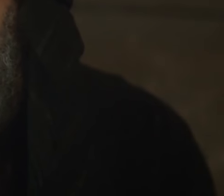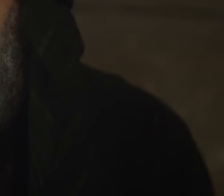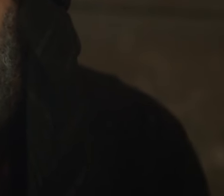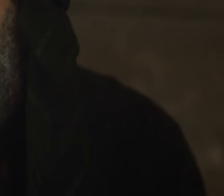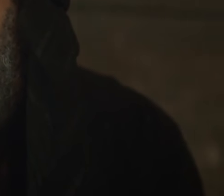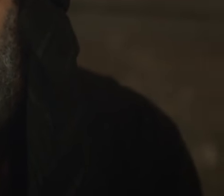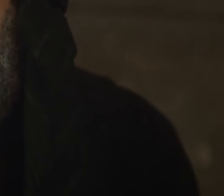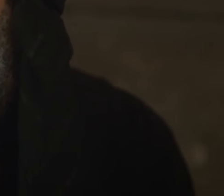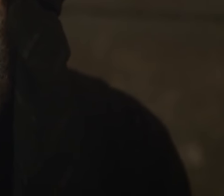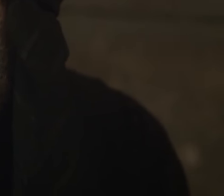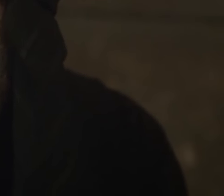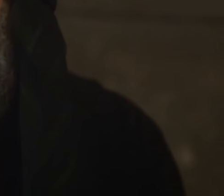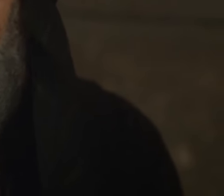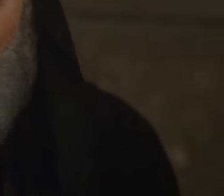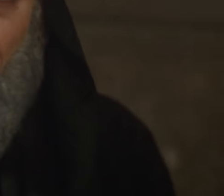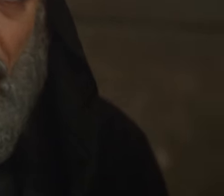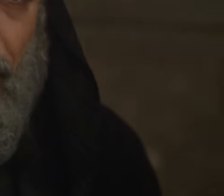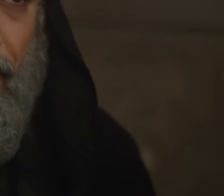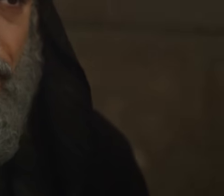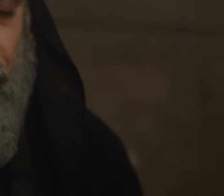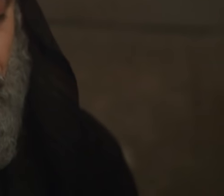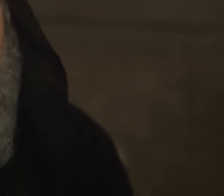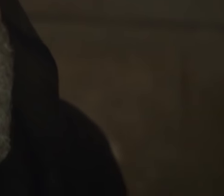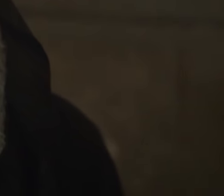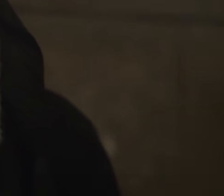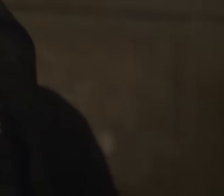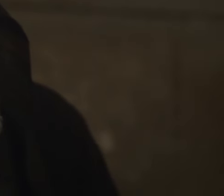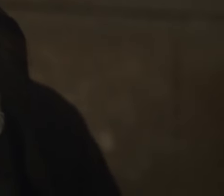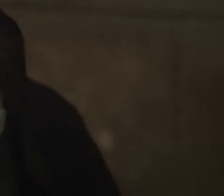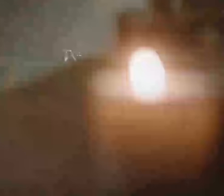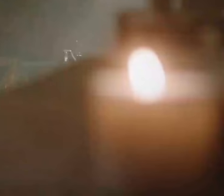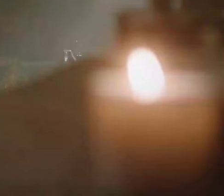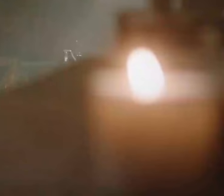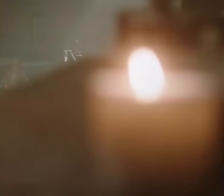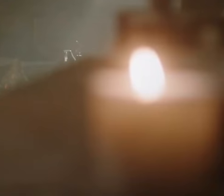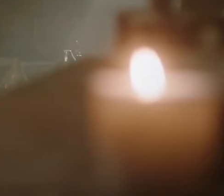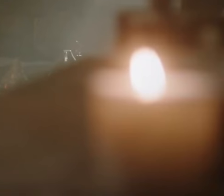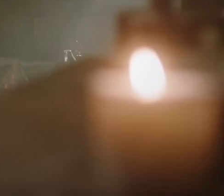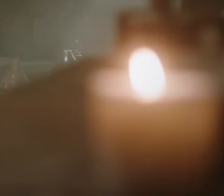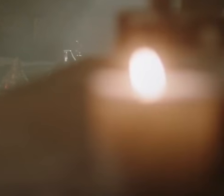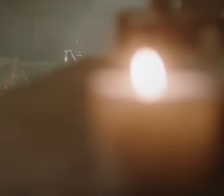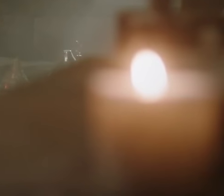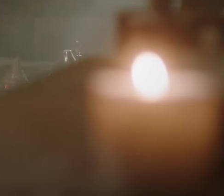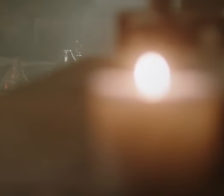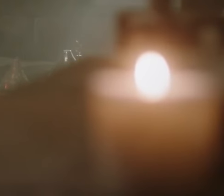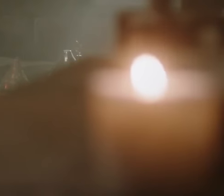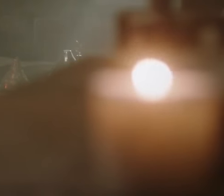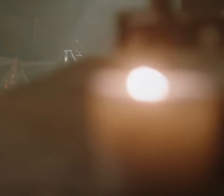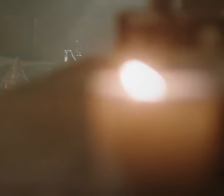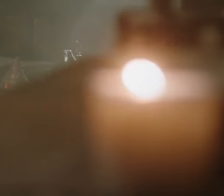Ana dönüş. Kaşlarını çatmış, aksi ifadesiyle öylece oturan Kasım mektubu Sedir'e bıraktı.